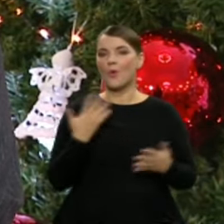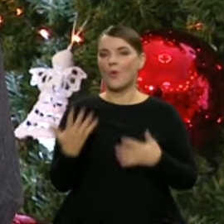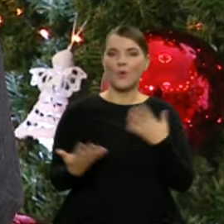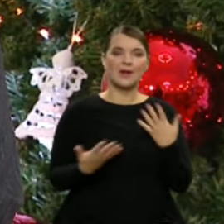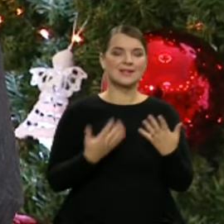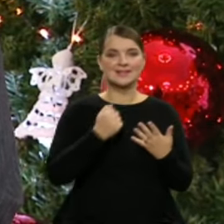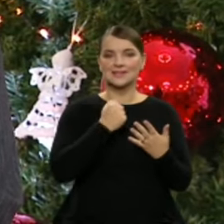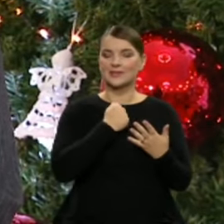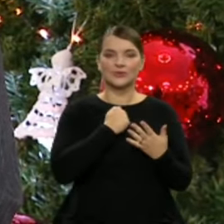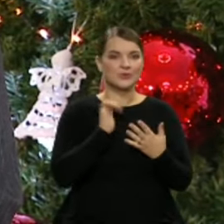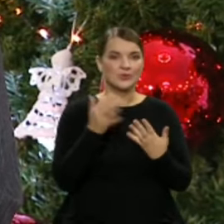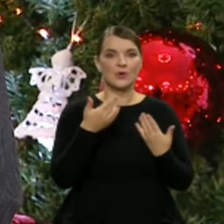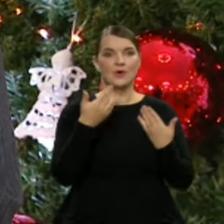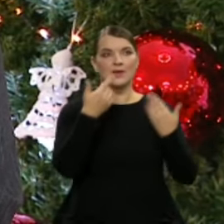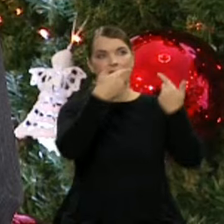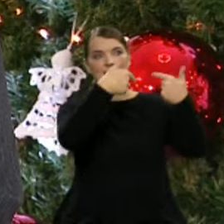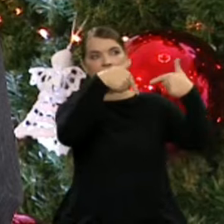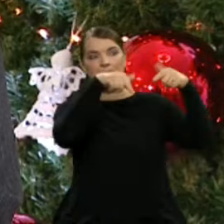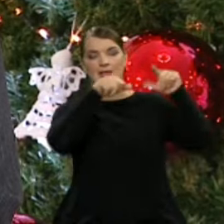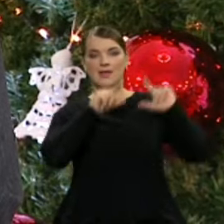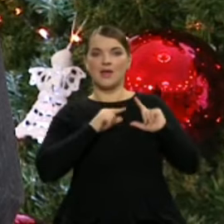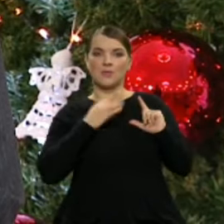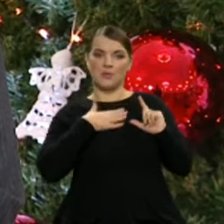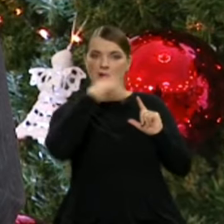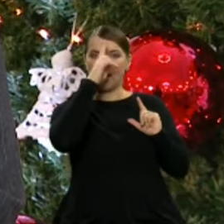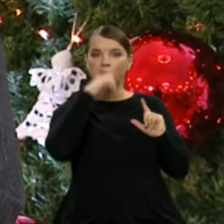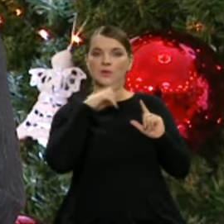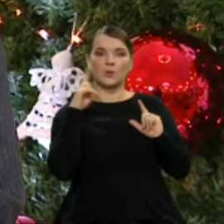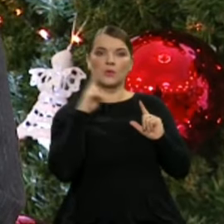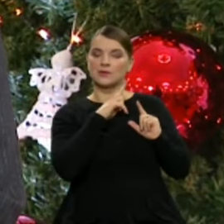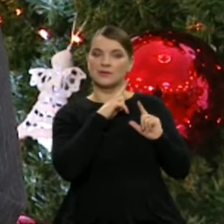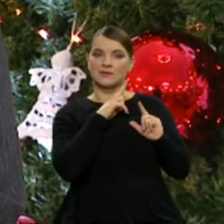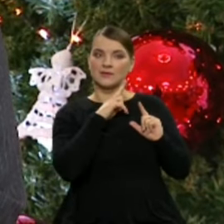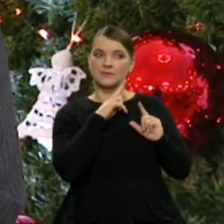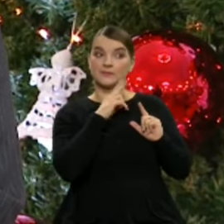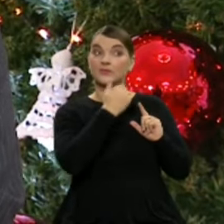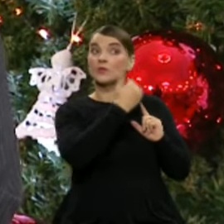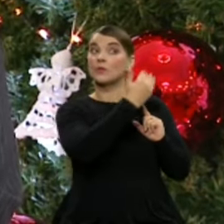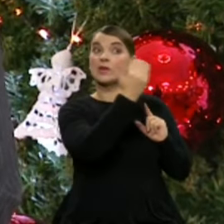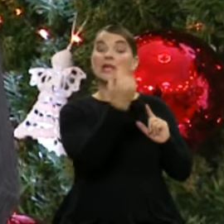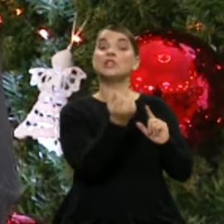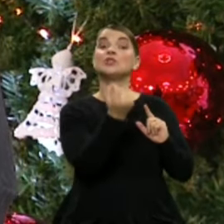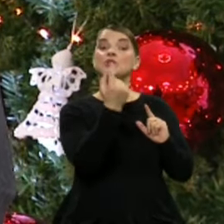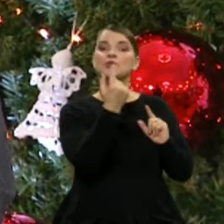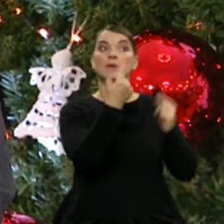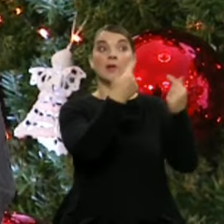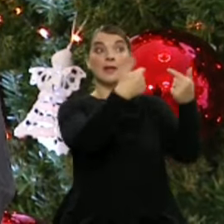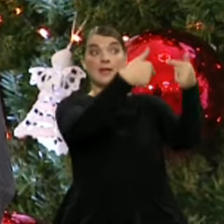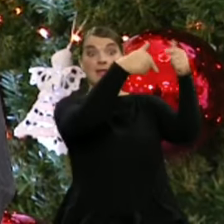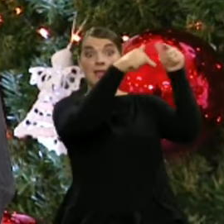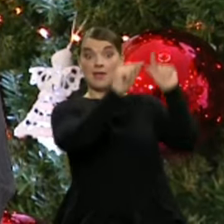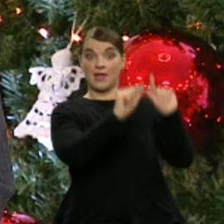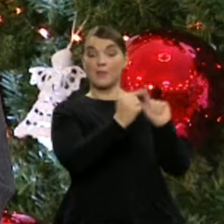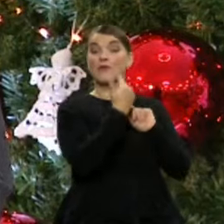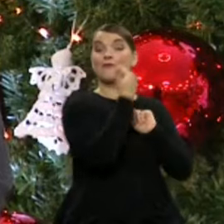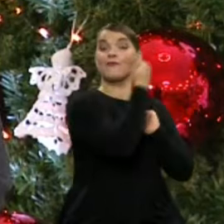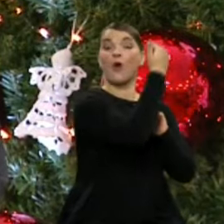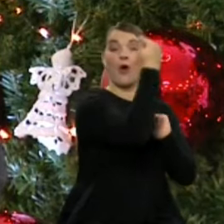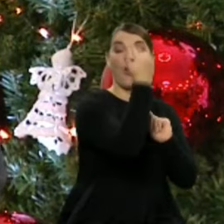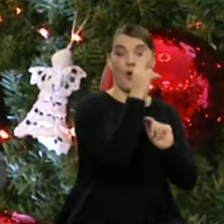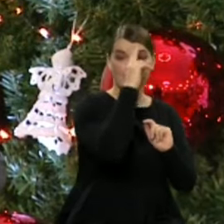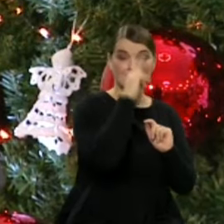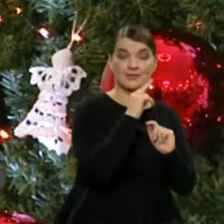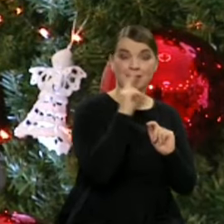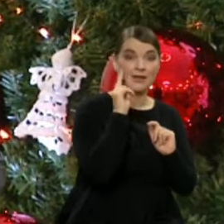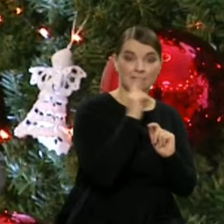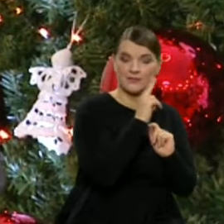savo tėvelių. O mano tėvai visą tai yra gavę iš savo tėvų, bet per